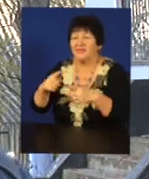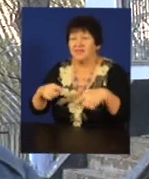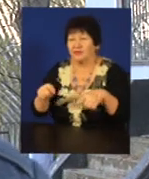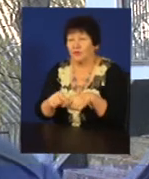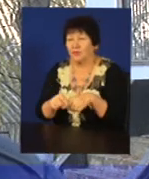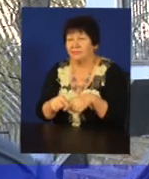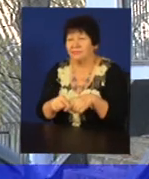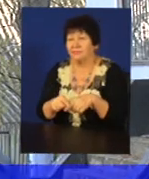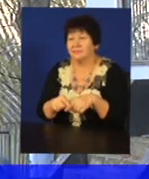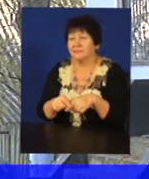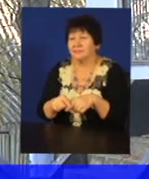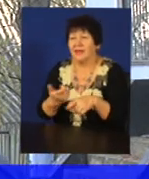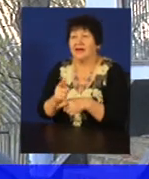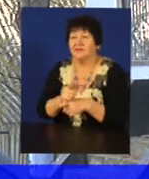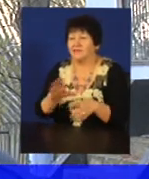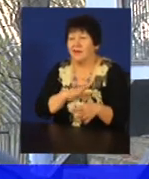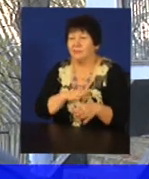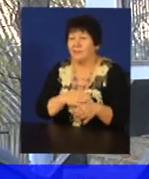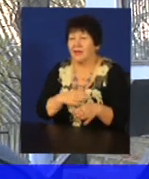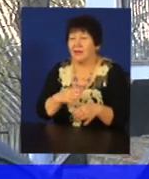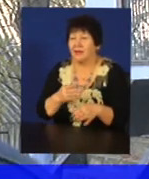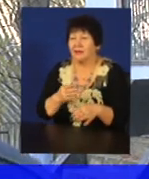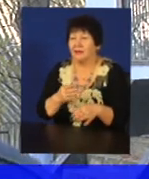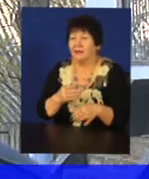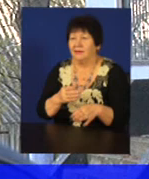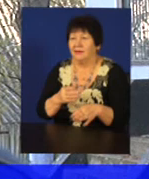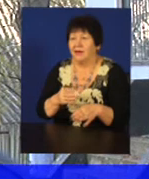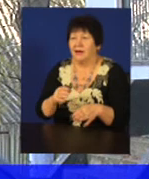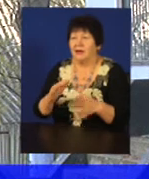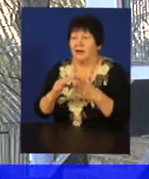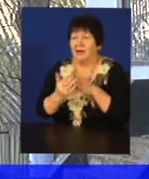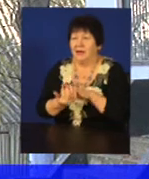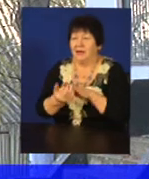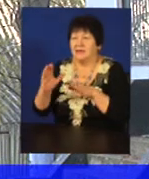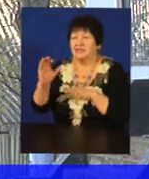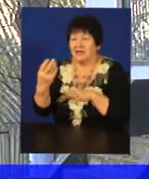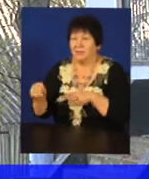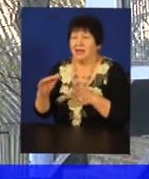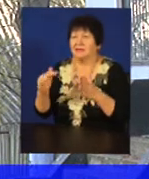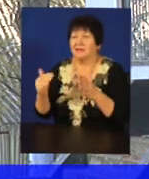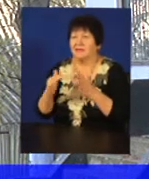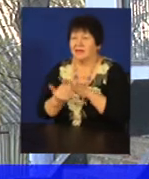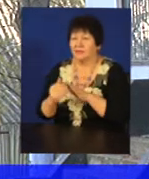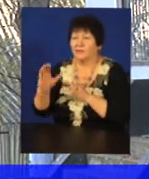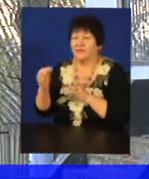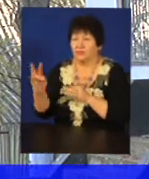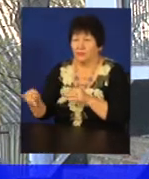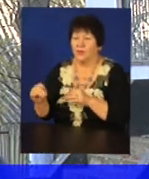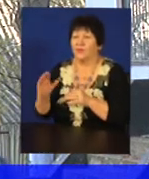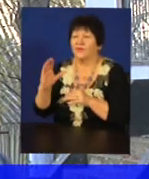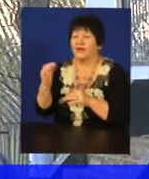care, ca să fie mai pe înțeles, Silimet, satul nou, Săgăidacul